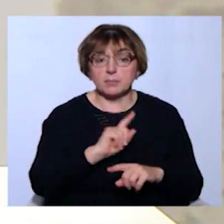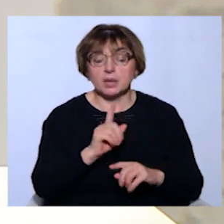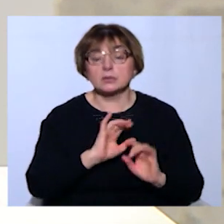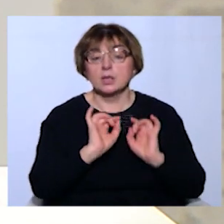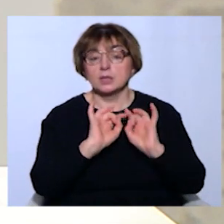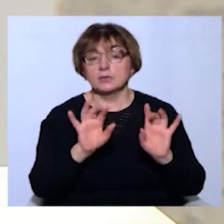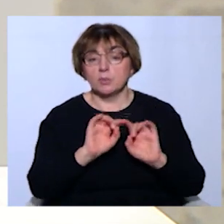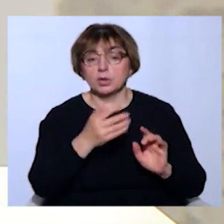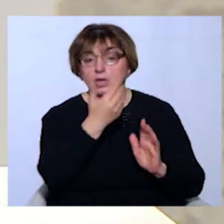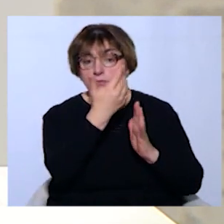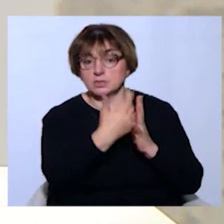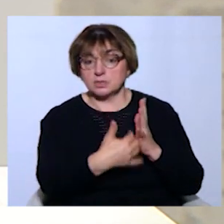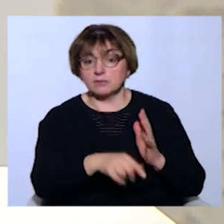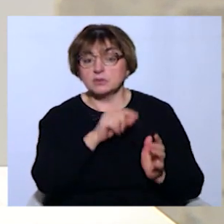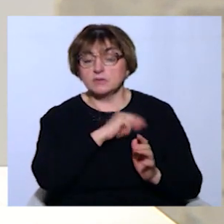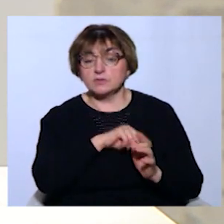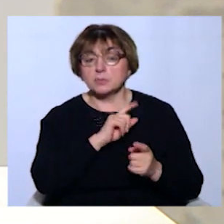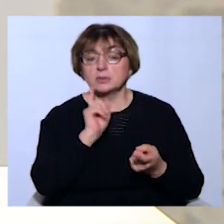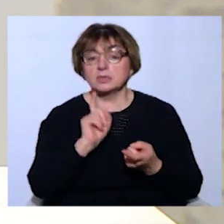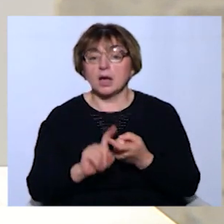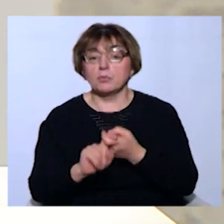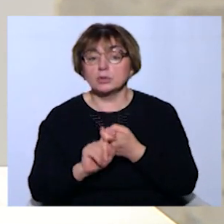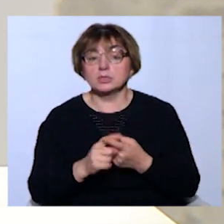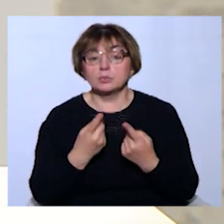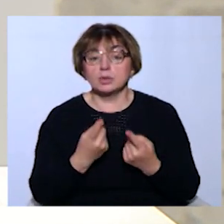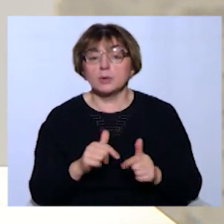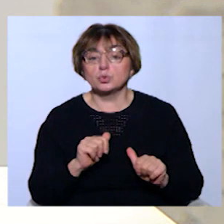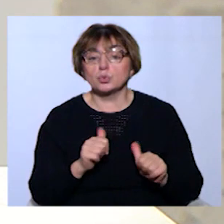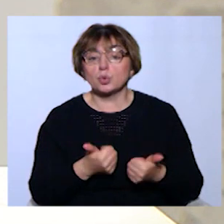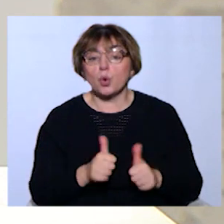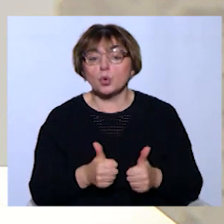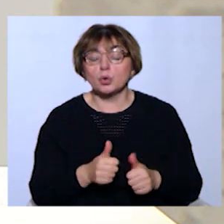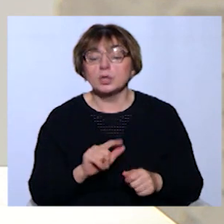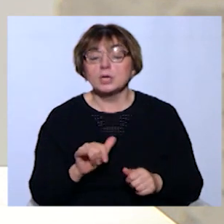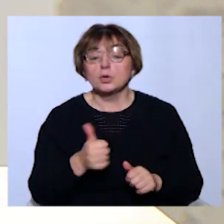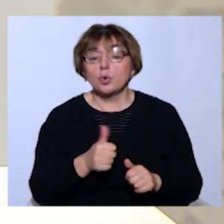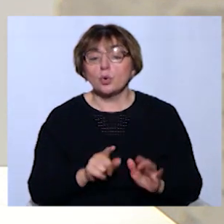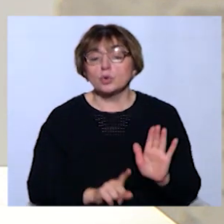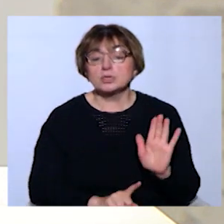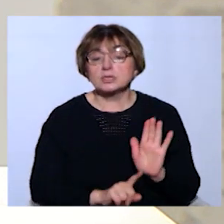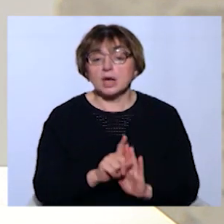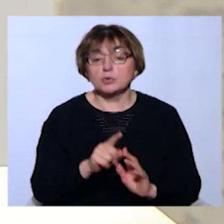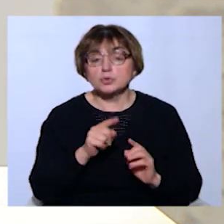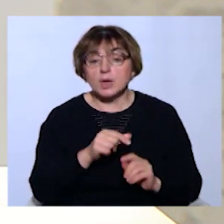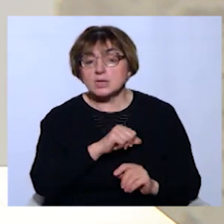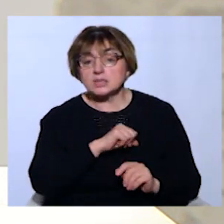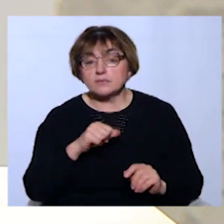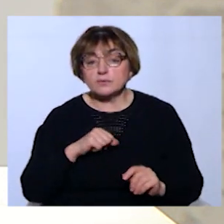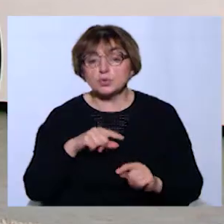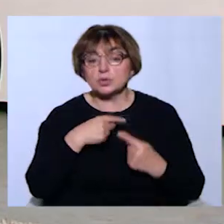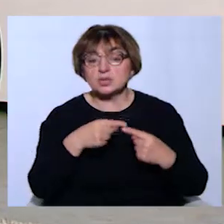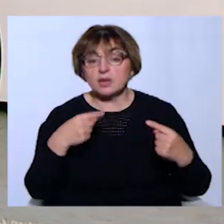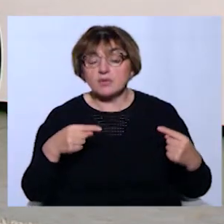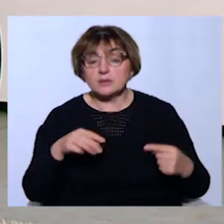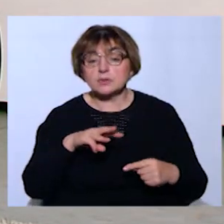მე ჩამოვთვალე, ყველაფერი დამოკიდებულია იმაზე, თუ როგორ წარმოიშვა ეს მინერალები, სად